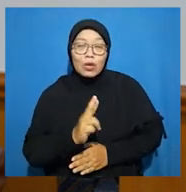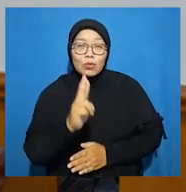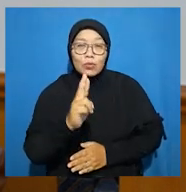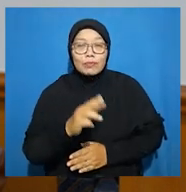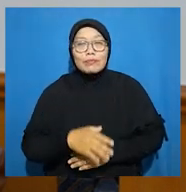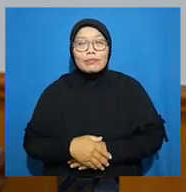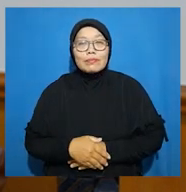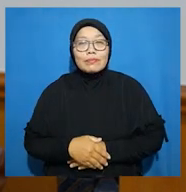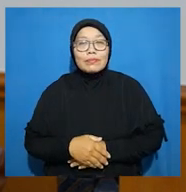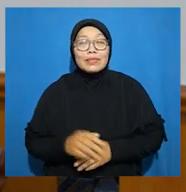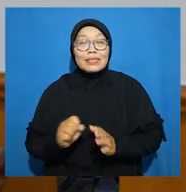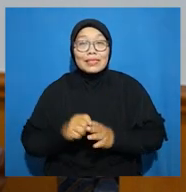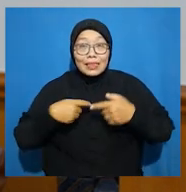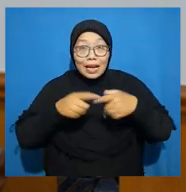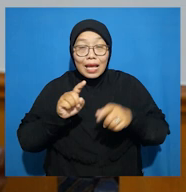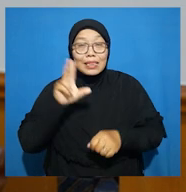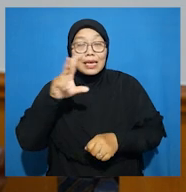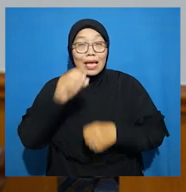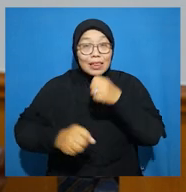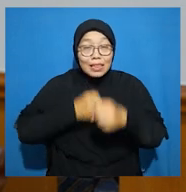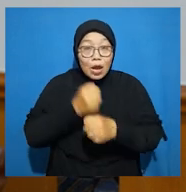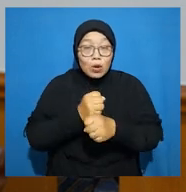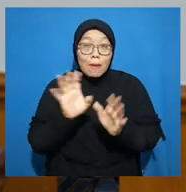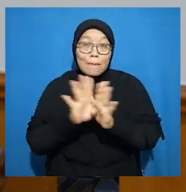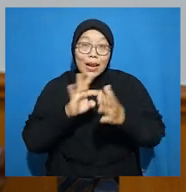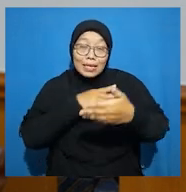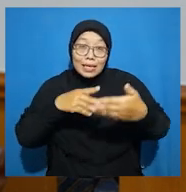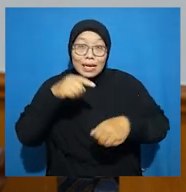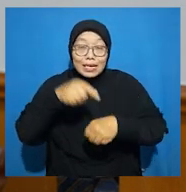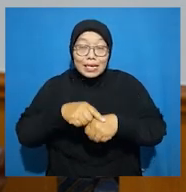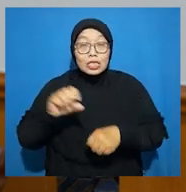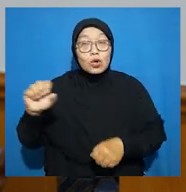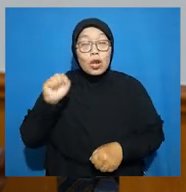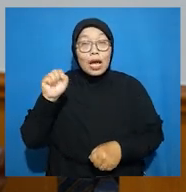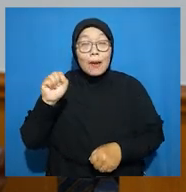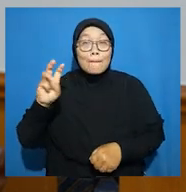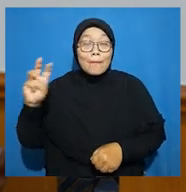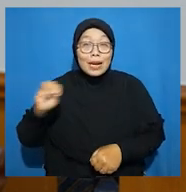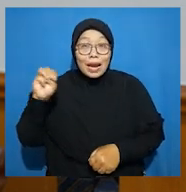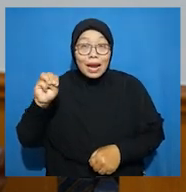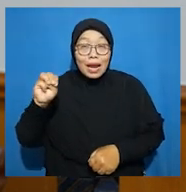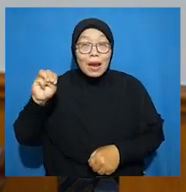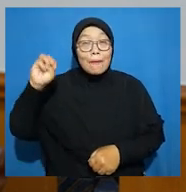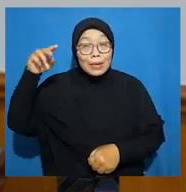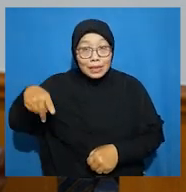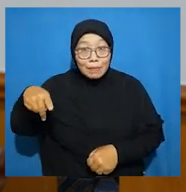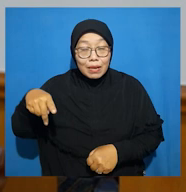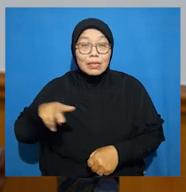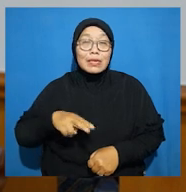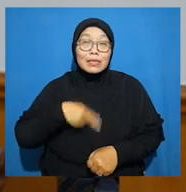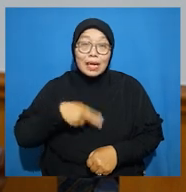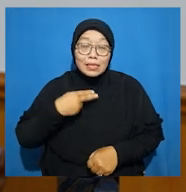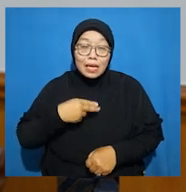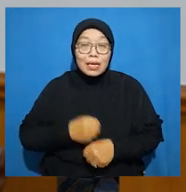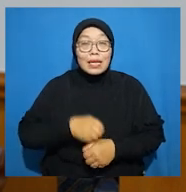Rahayu. Setelah 3 tahun mengenyam pendidikan di bangku sekolah menengah pertama, tidak terasa tiba saatnya